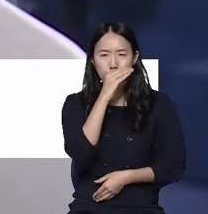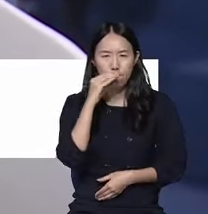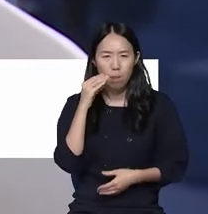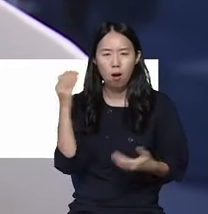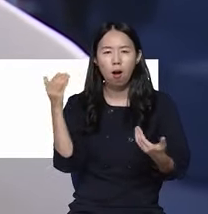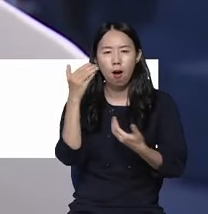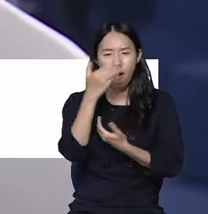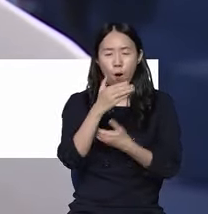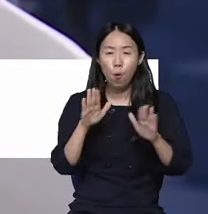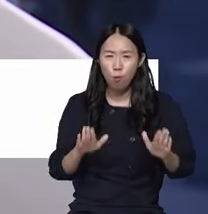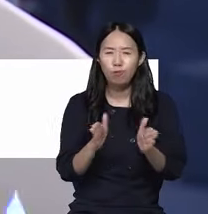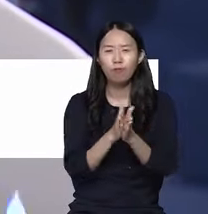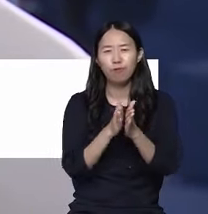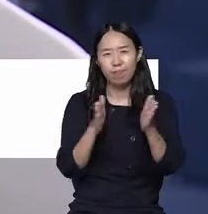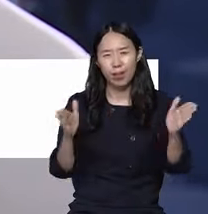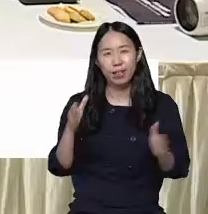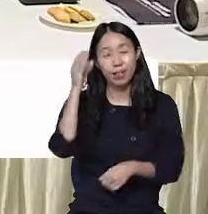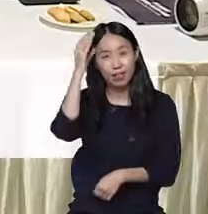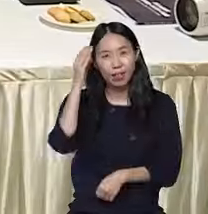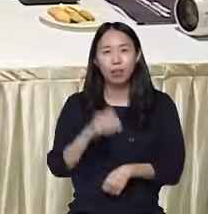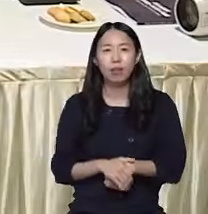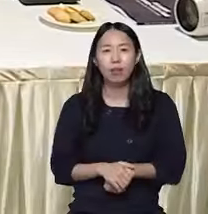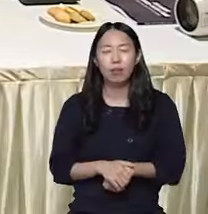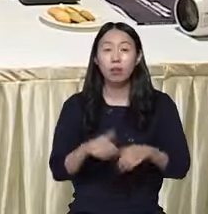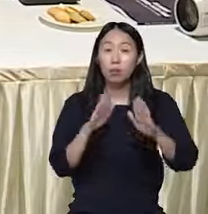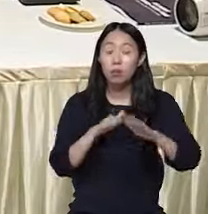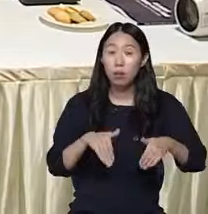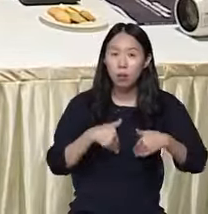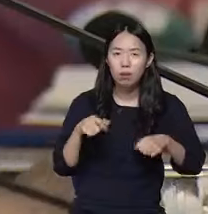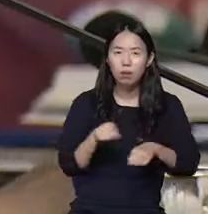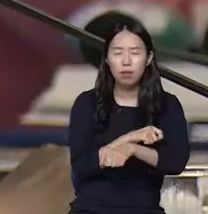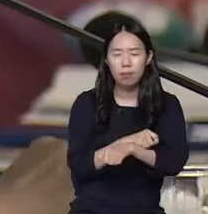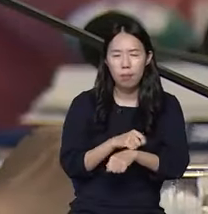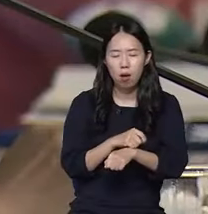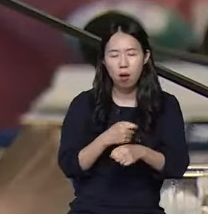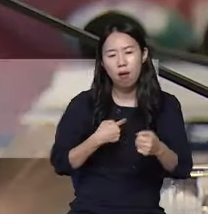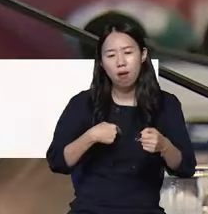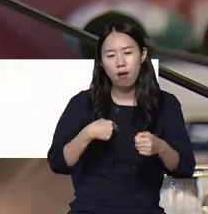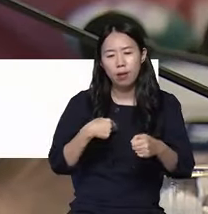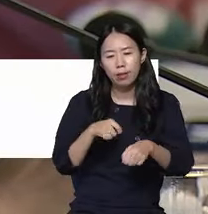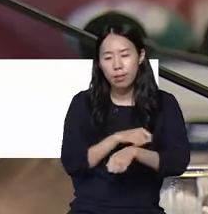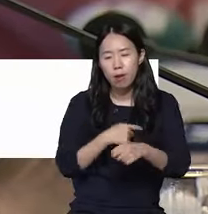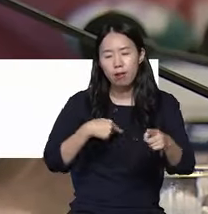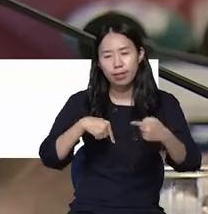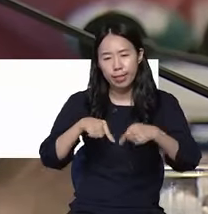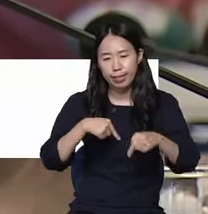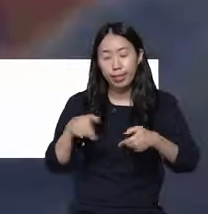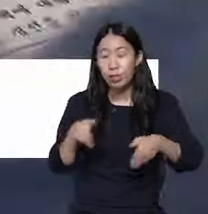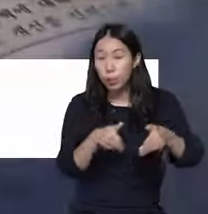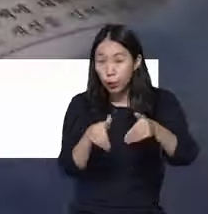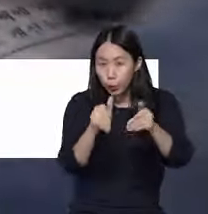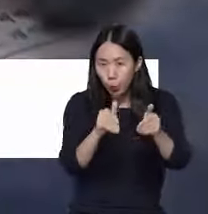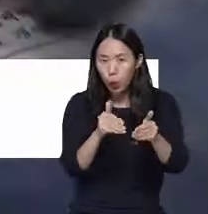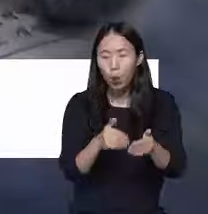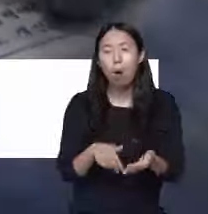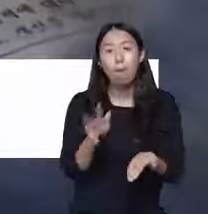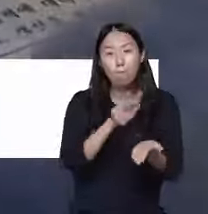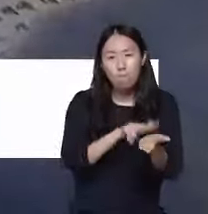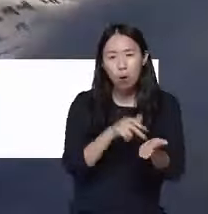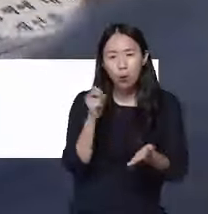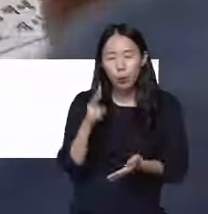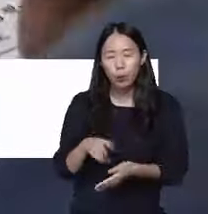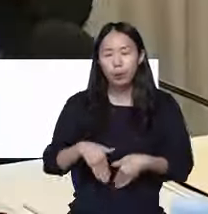출발이 되었으면 좋겠다 합니다. 전남은 특별자치도 특별법 제정과 남해안권 발전 특별법